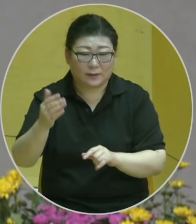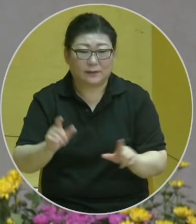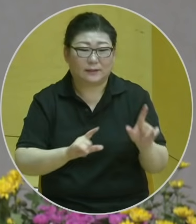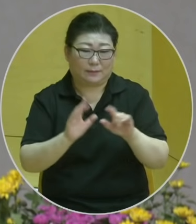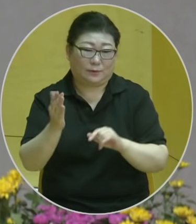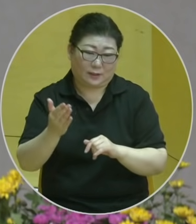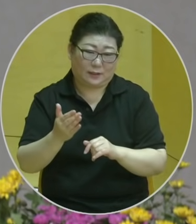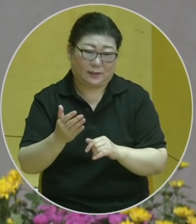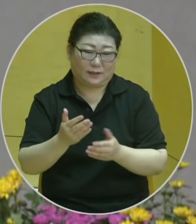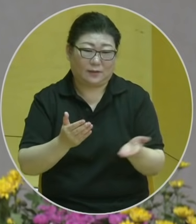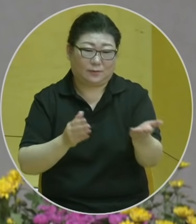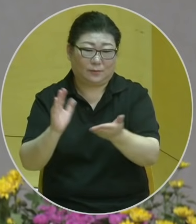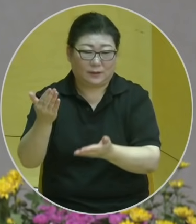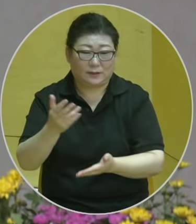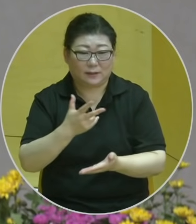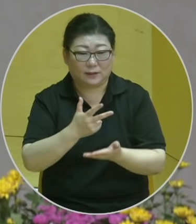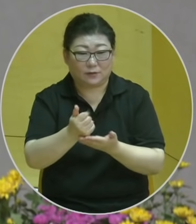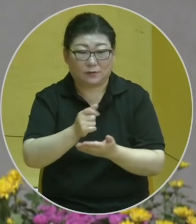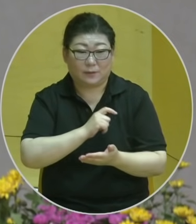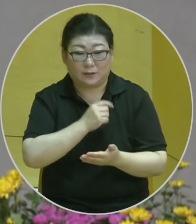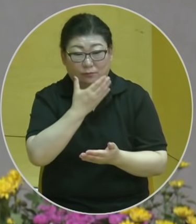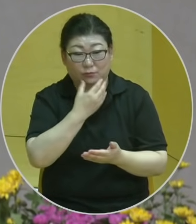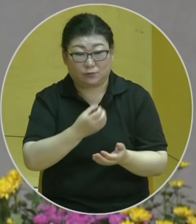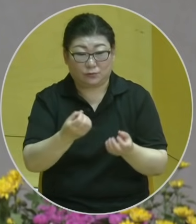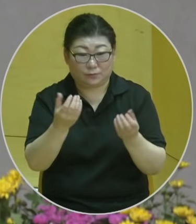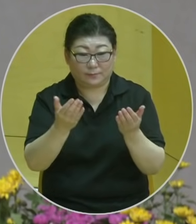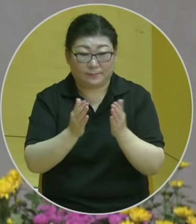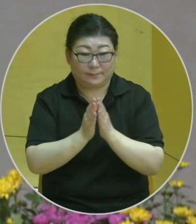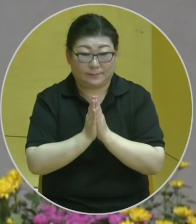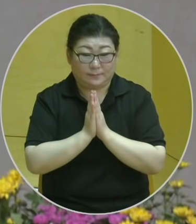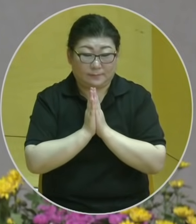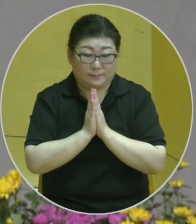주님 이름으로 축원합니다. 아멘. 기도하겠습니다.